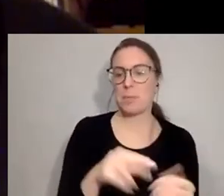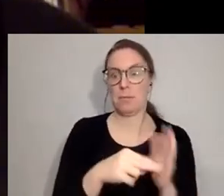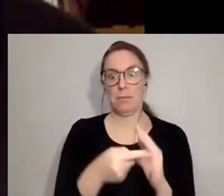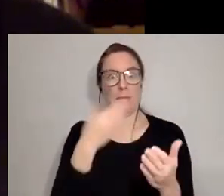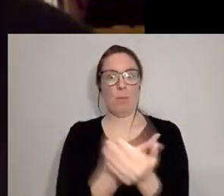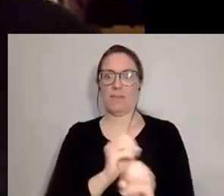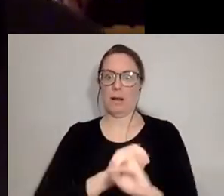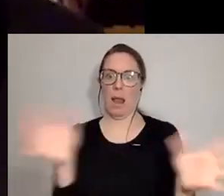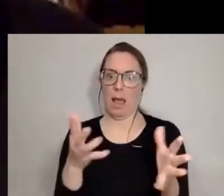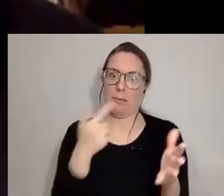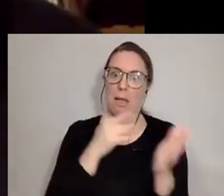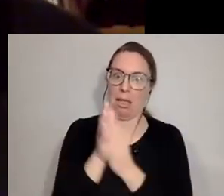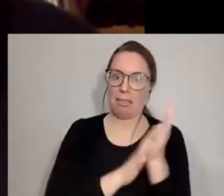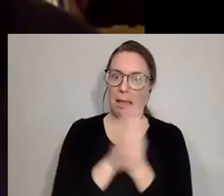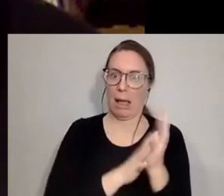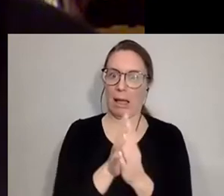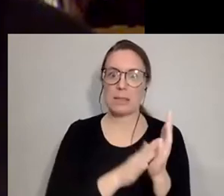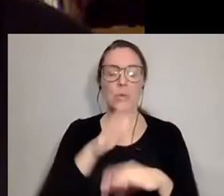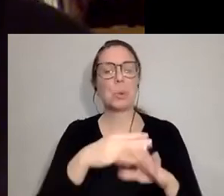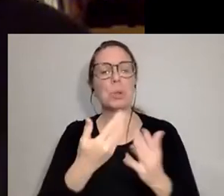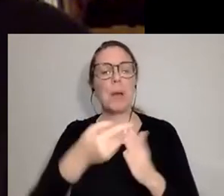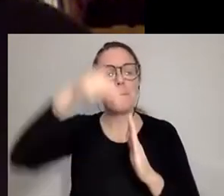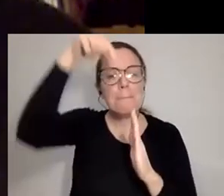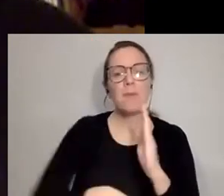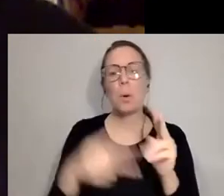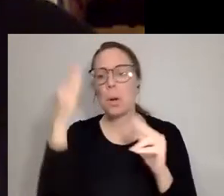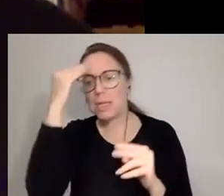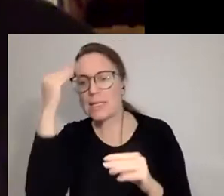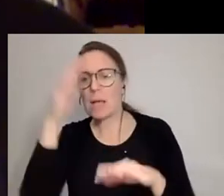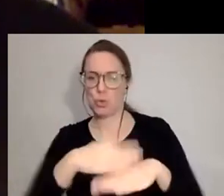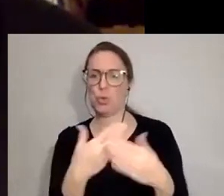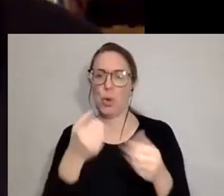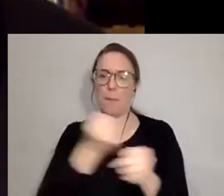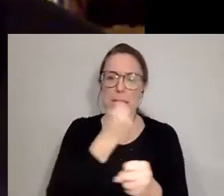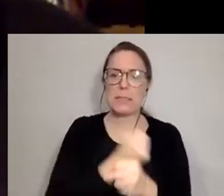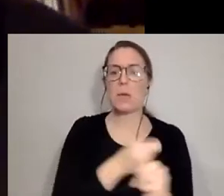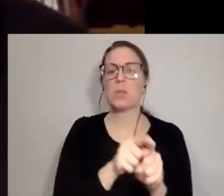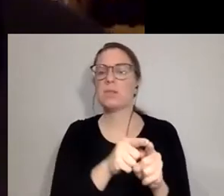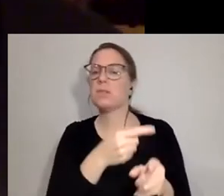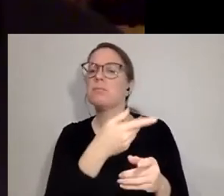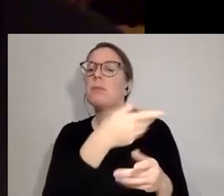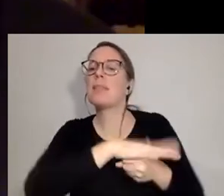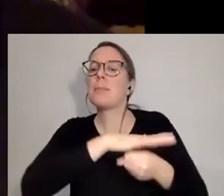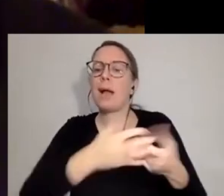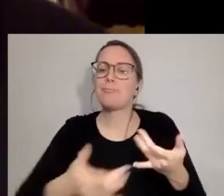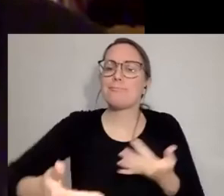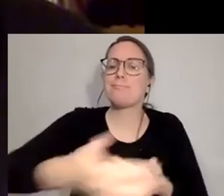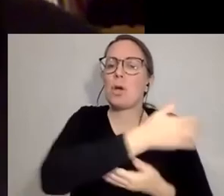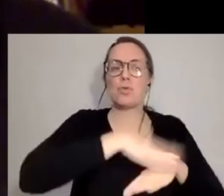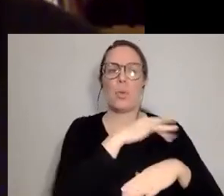approfondie sur ce métier et puis le souhait de nombreux professionnels de témoigner de leurs pratiques et de comment ils